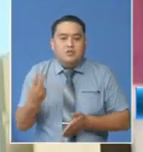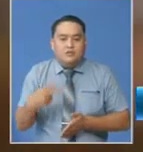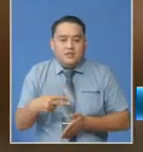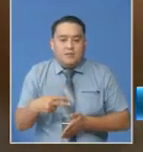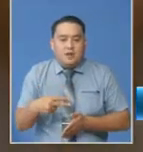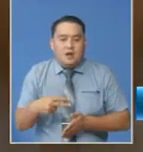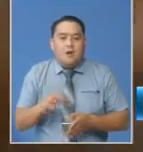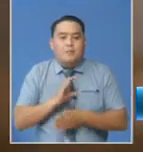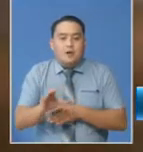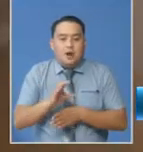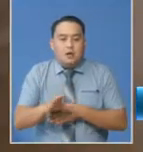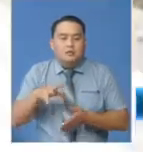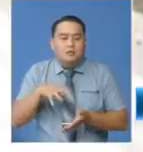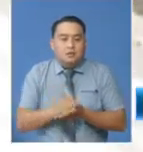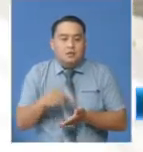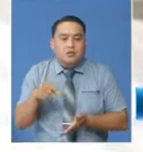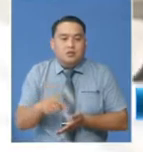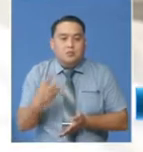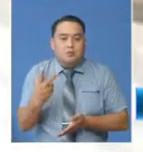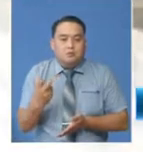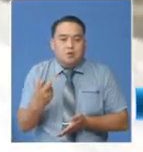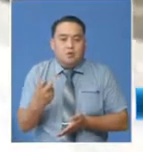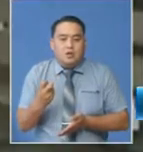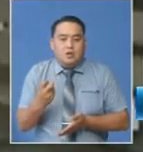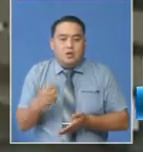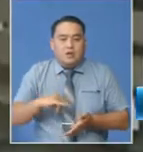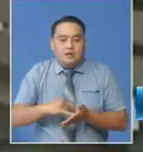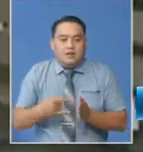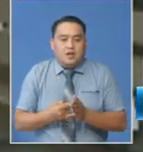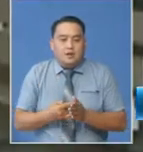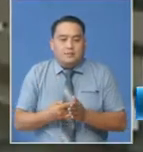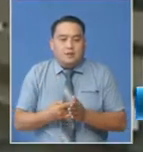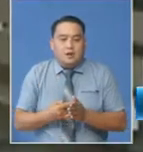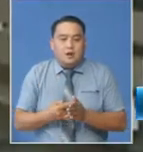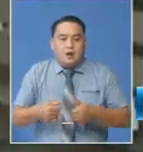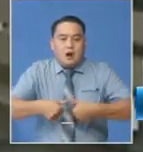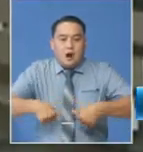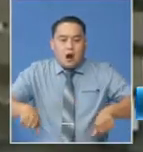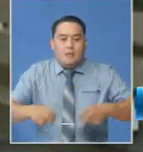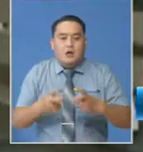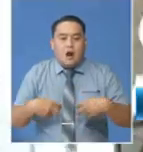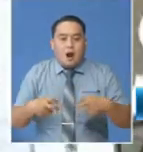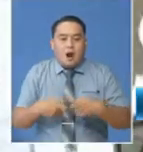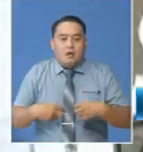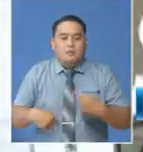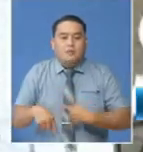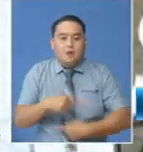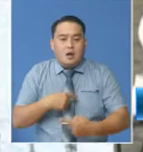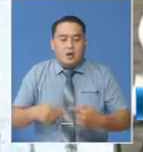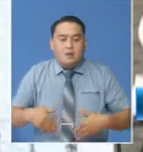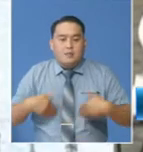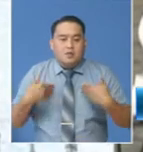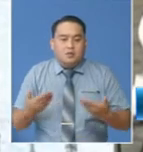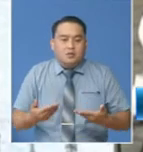2020». Производство занимает 1500 квадратных метров в индустриальном парке. Комиссия рассматривает заявки бизнесменов в